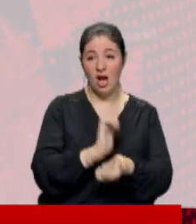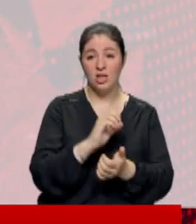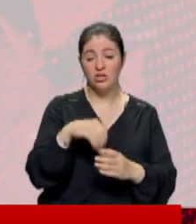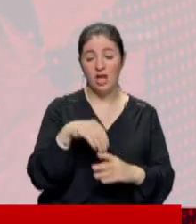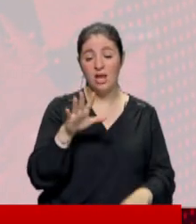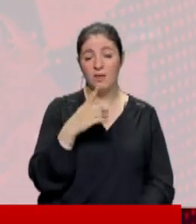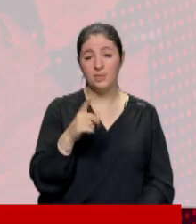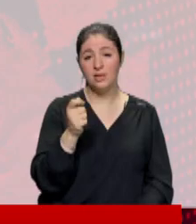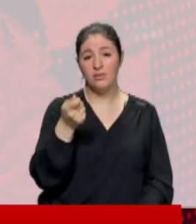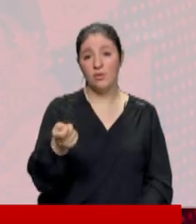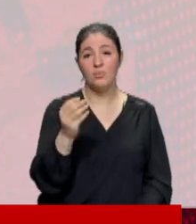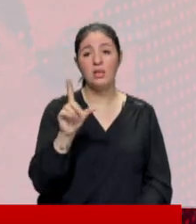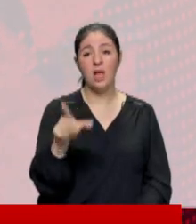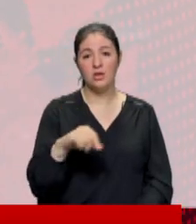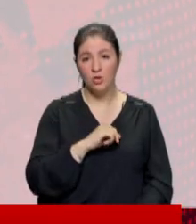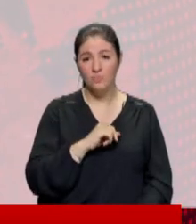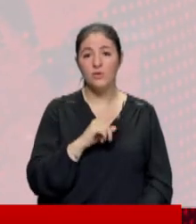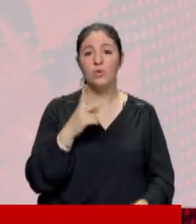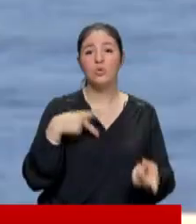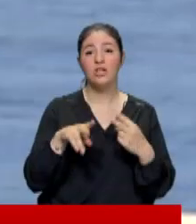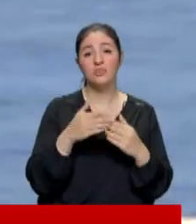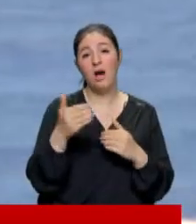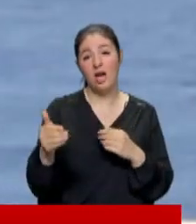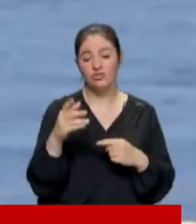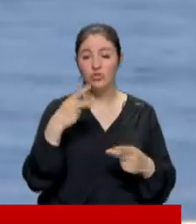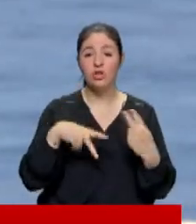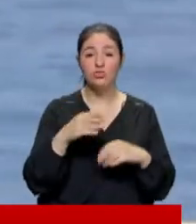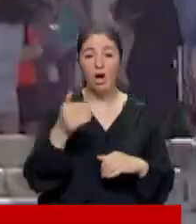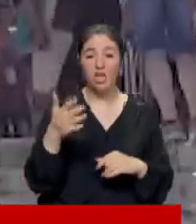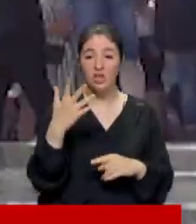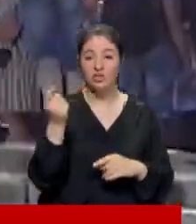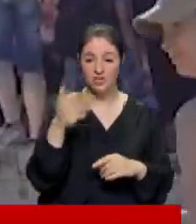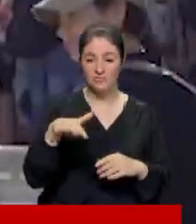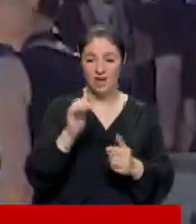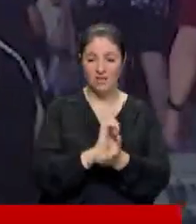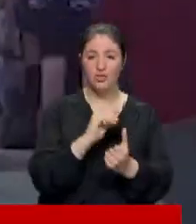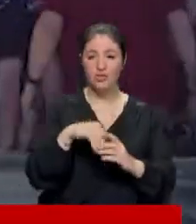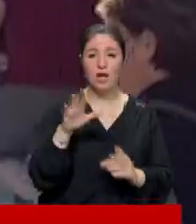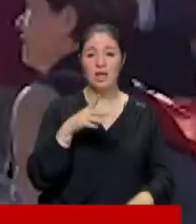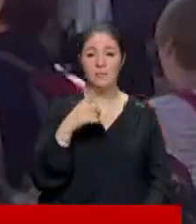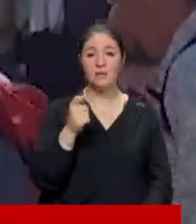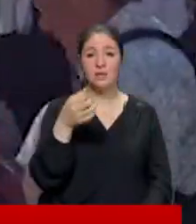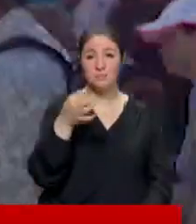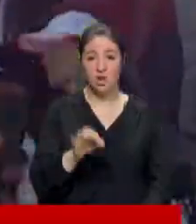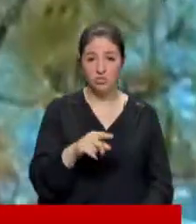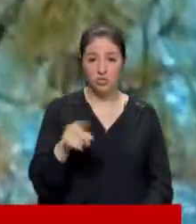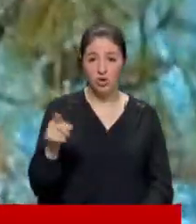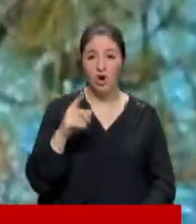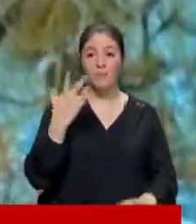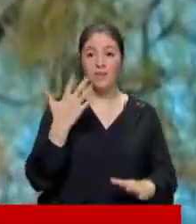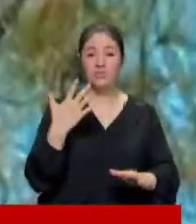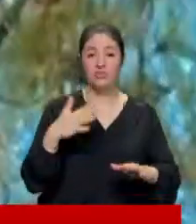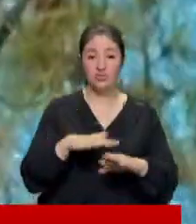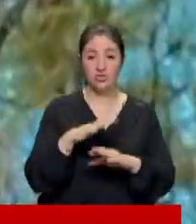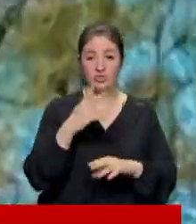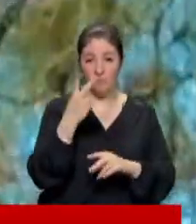için 50 bin lirayı gözden çıkarmak zorunda. Ulaşım hariç. Ulaşım hariç 4 kişilik bir aile için 50 bin liradan başlıyor 5 yıldızlı otelde 3